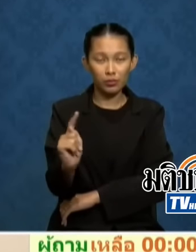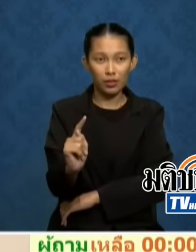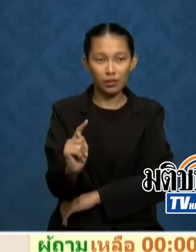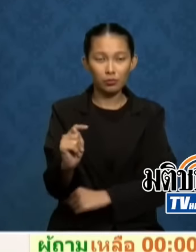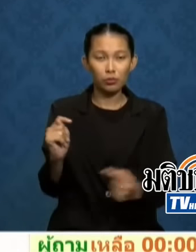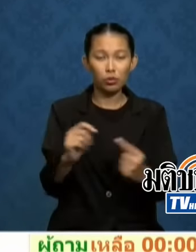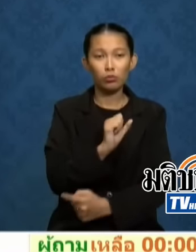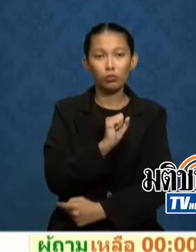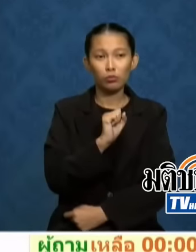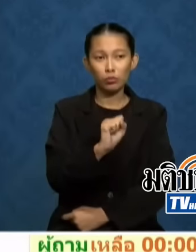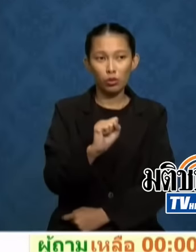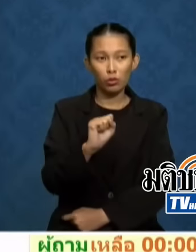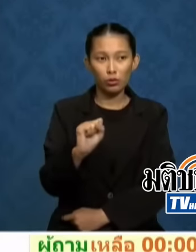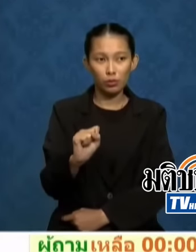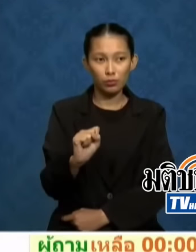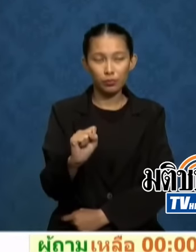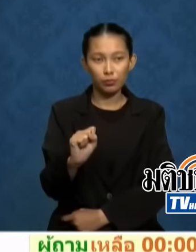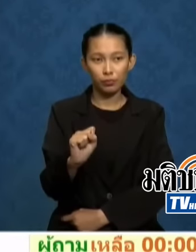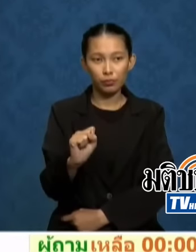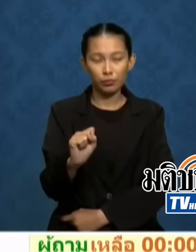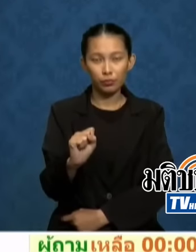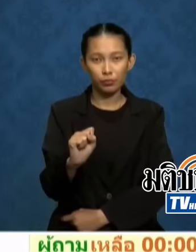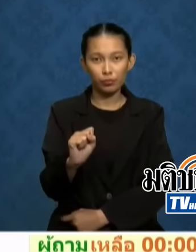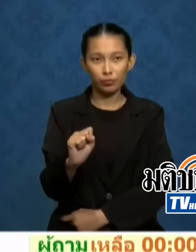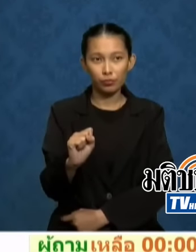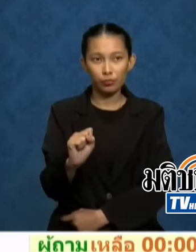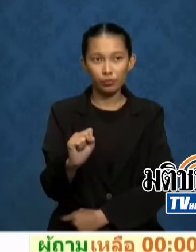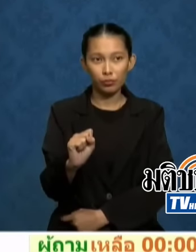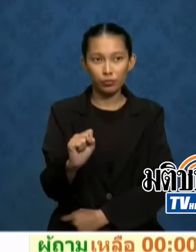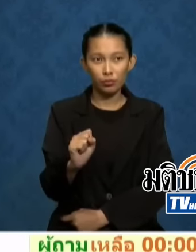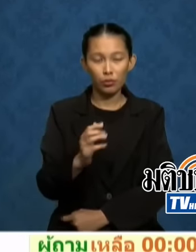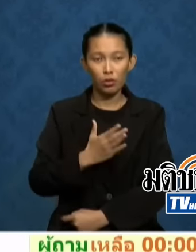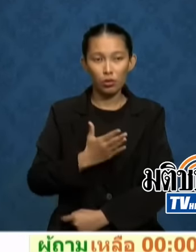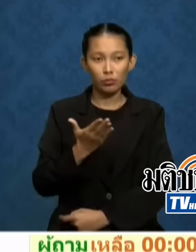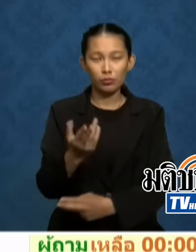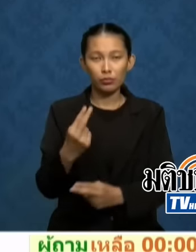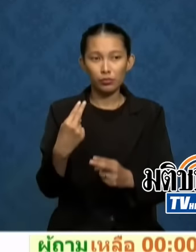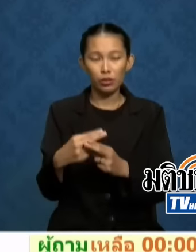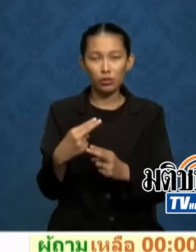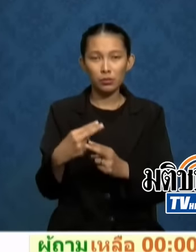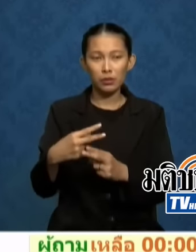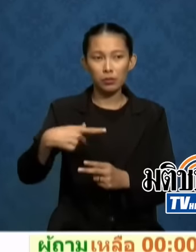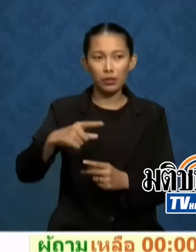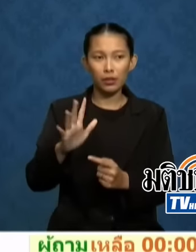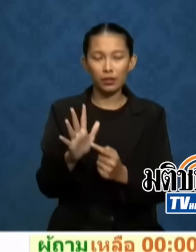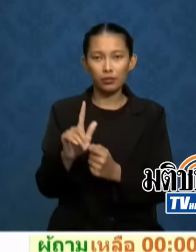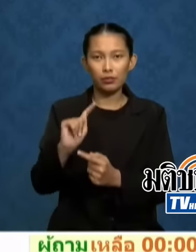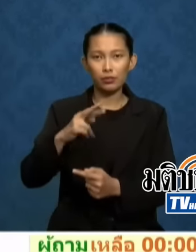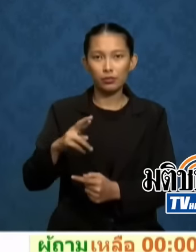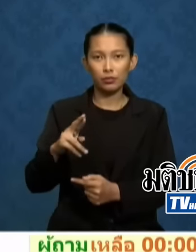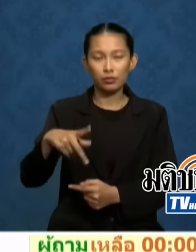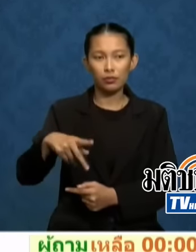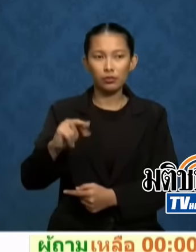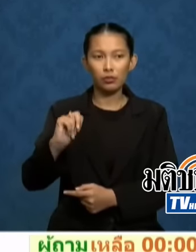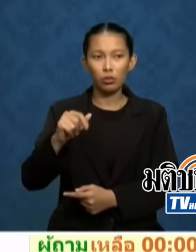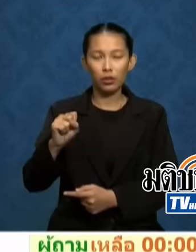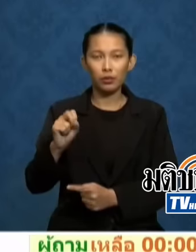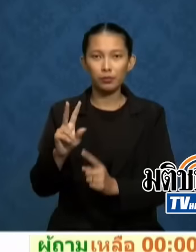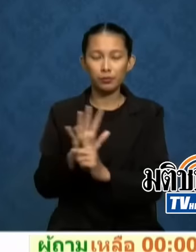ของท่านสมาชิกท่านผู้ทรงเกียรตินะครับขออนุญาตอีกหนึ่งครั้งครับท่านพัฒนพงศ์วีรพัฒน์ท่าน